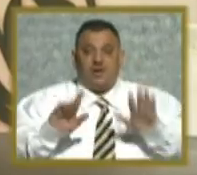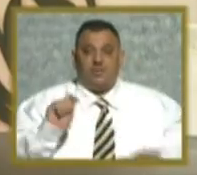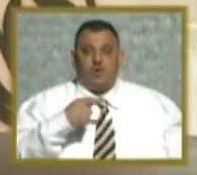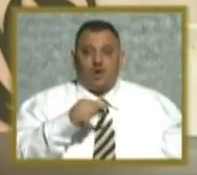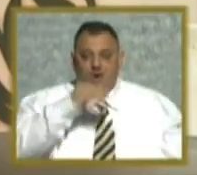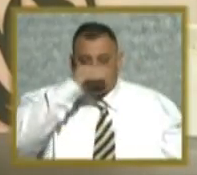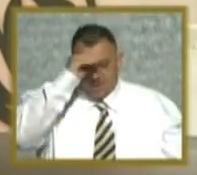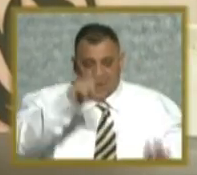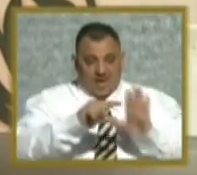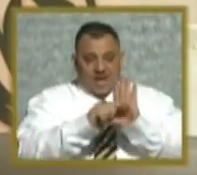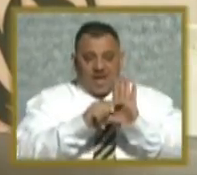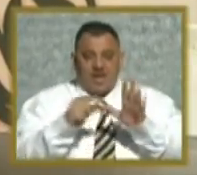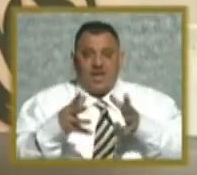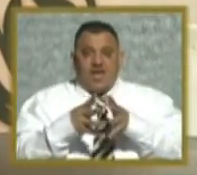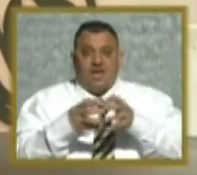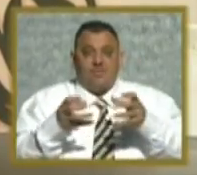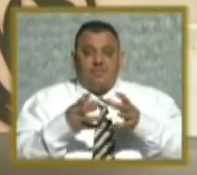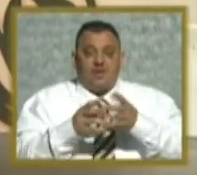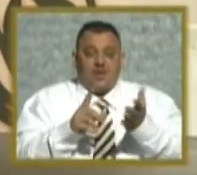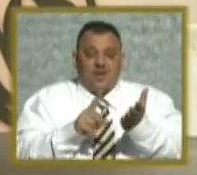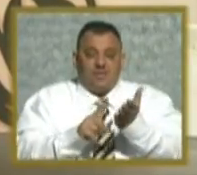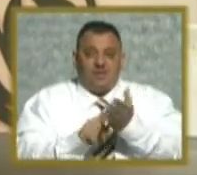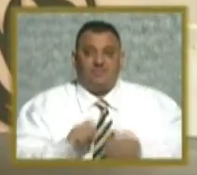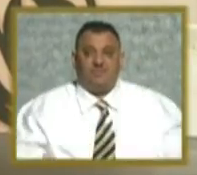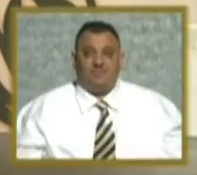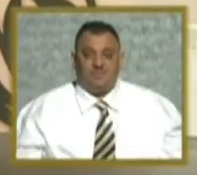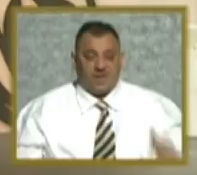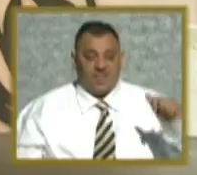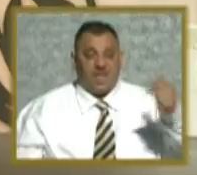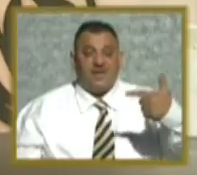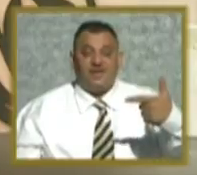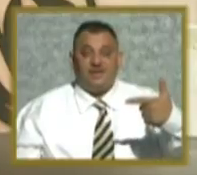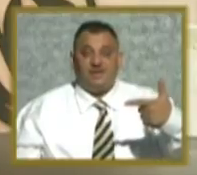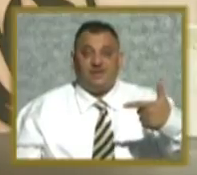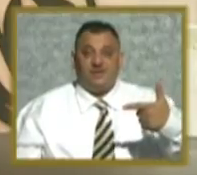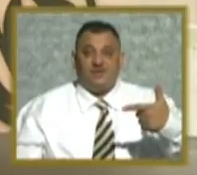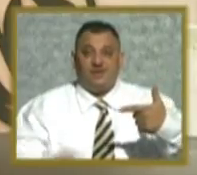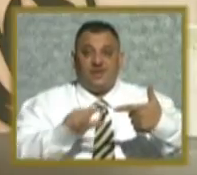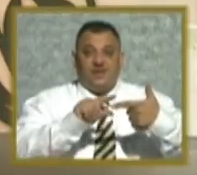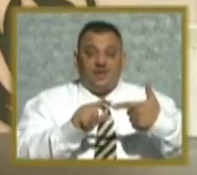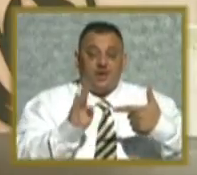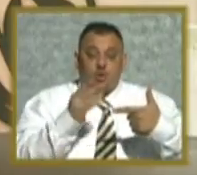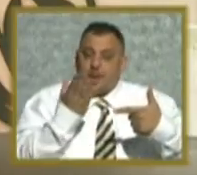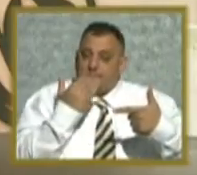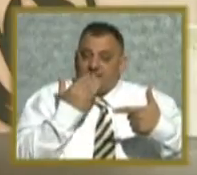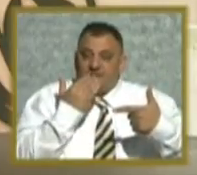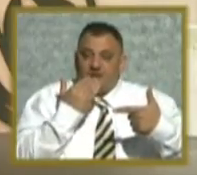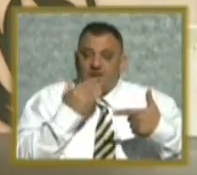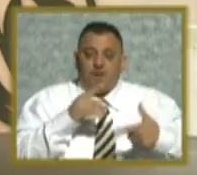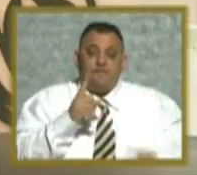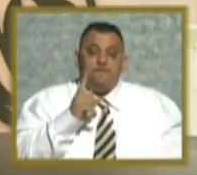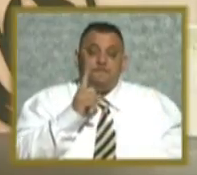القرآنية الكثيرة، الآيات القرآنية الواردة في هذا الأمر. ثانيا بالنسبة لغير الزوجة مثل